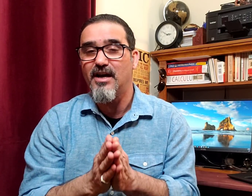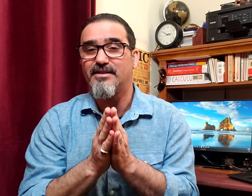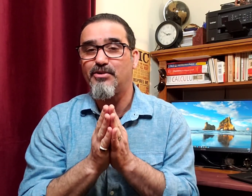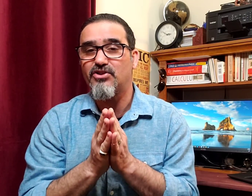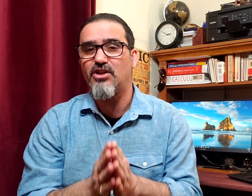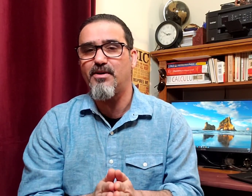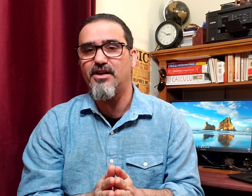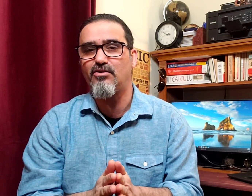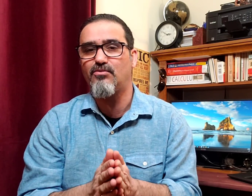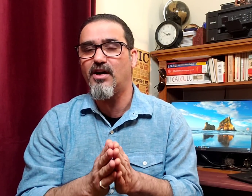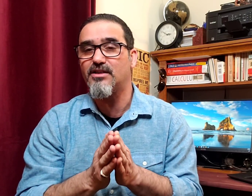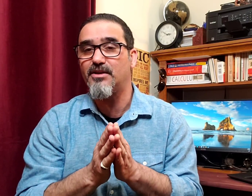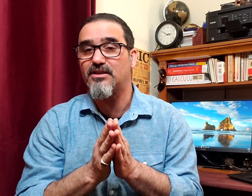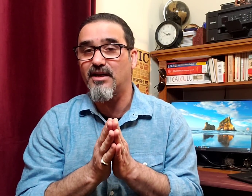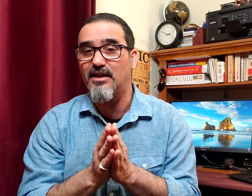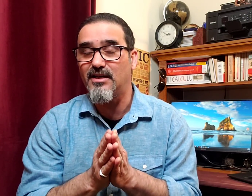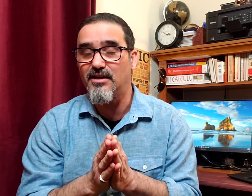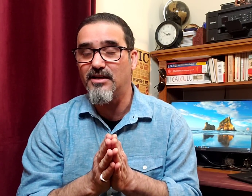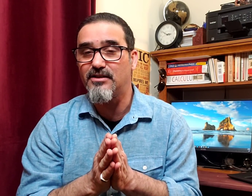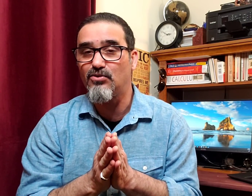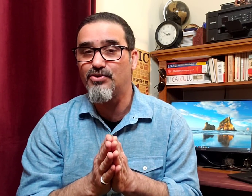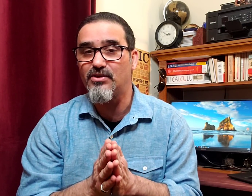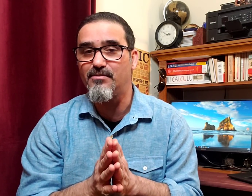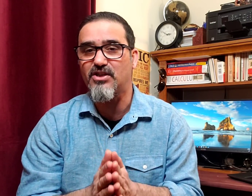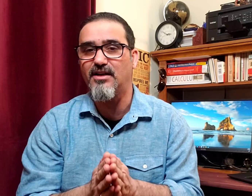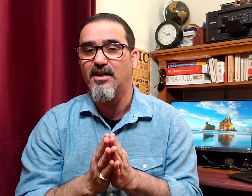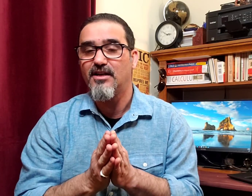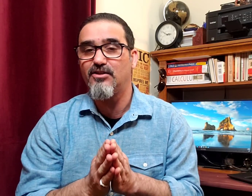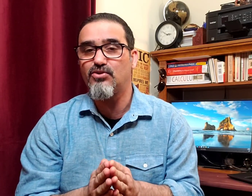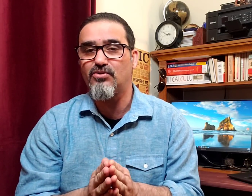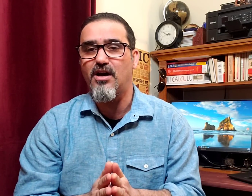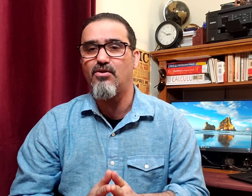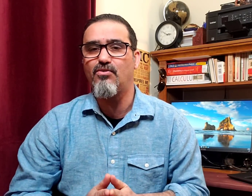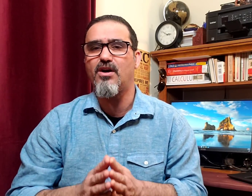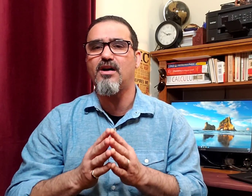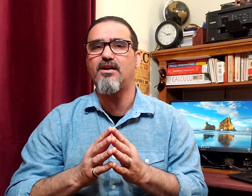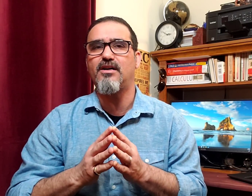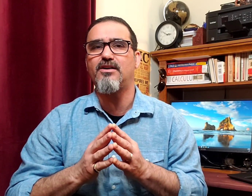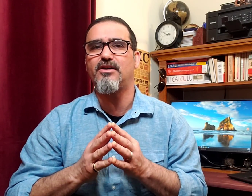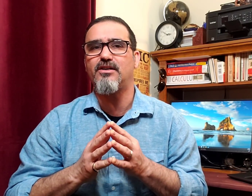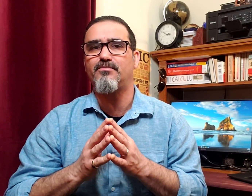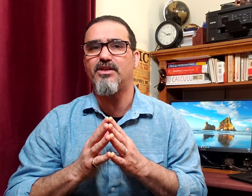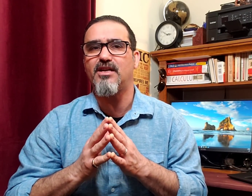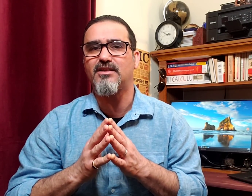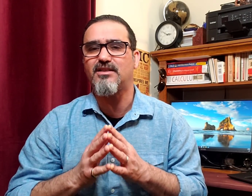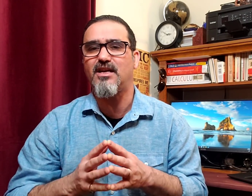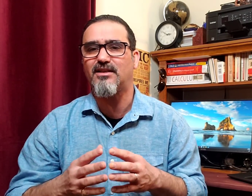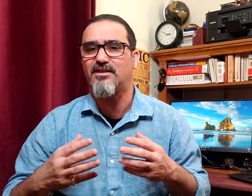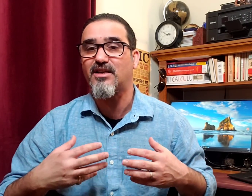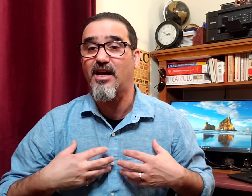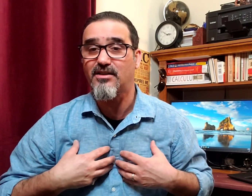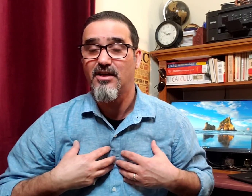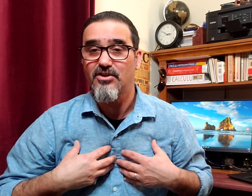هما اعتبر التجربه ديالهم واعتبر التاريخ اللي تيدوزوا لنا، المشعل اللي دوزوا لنا هو من